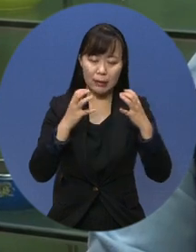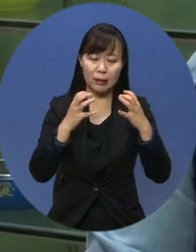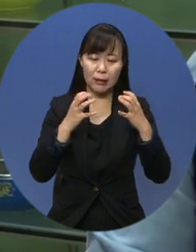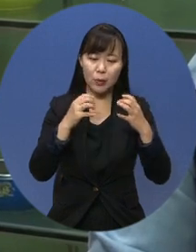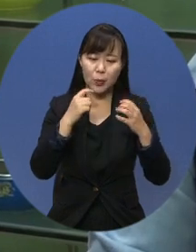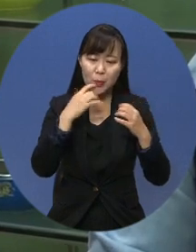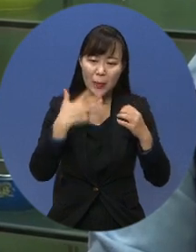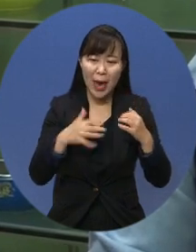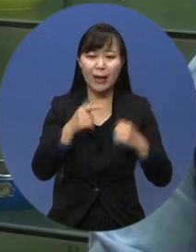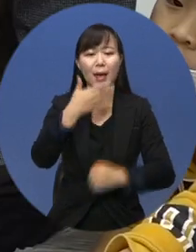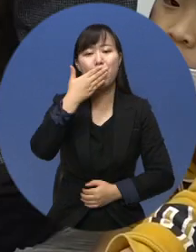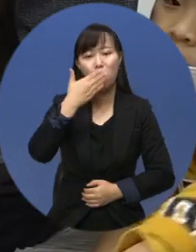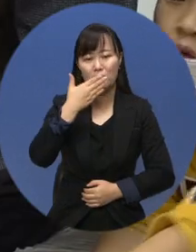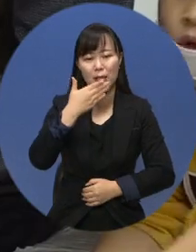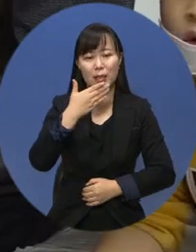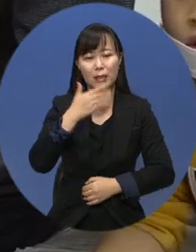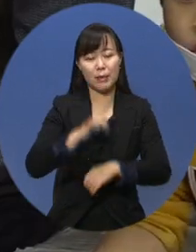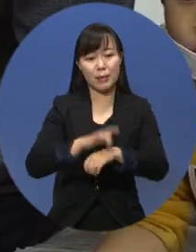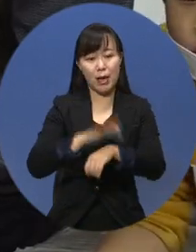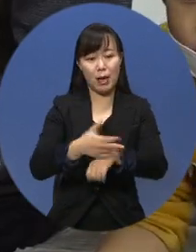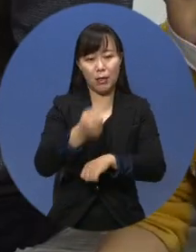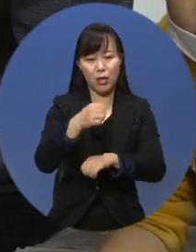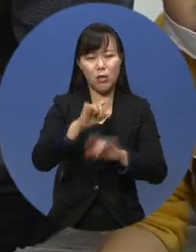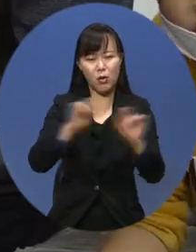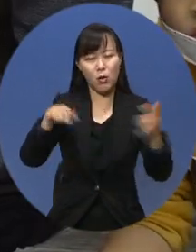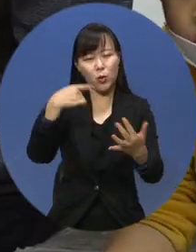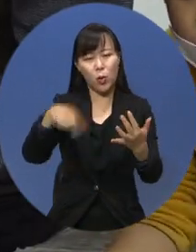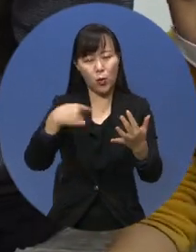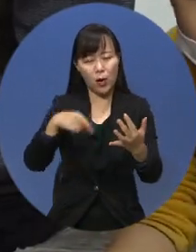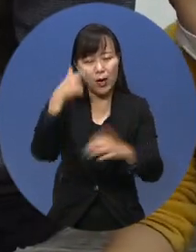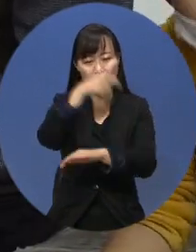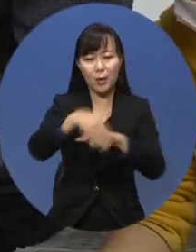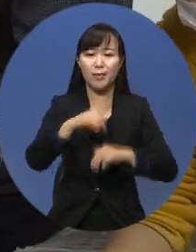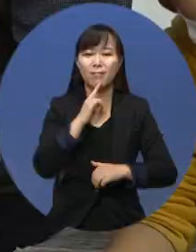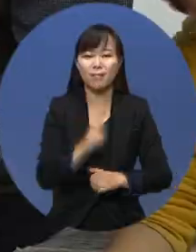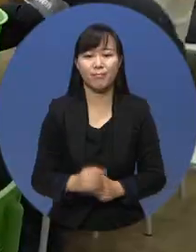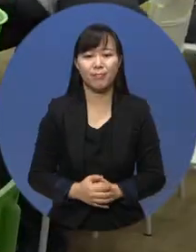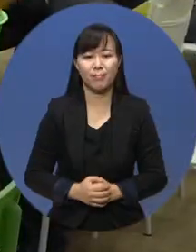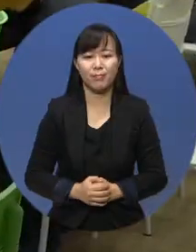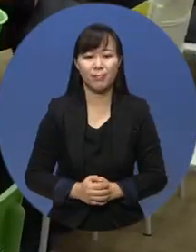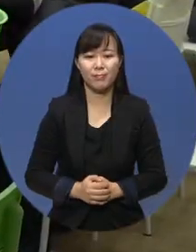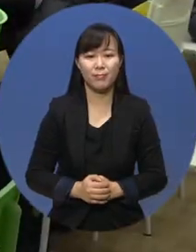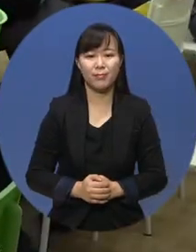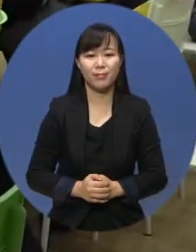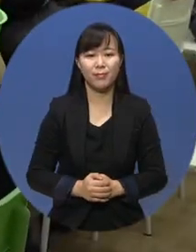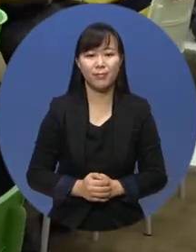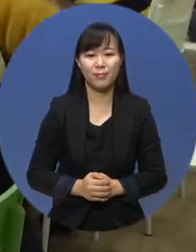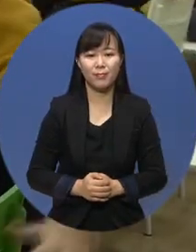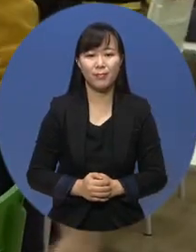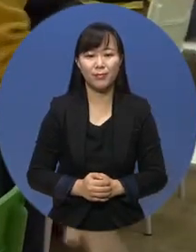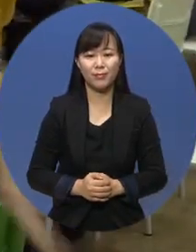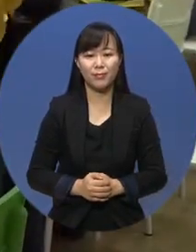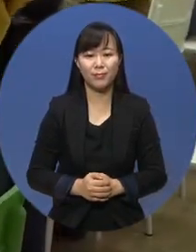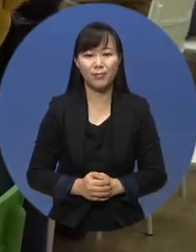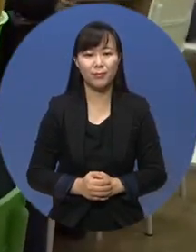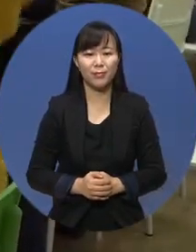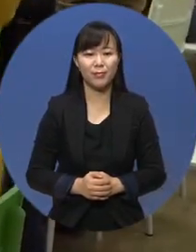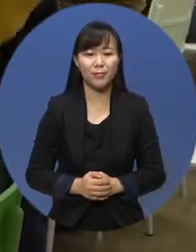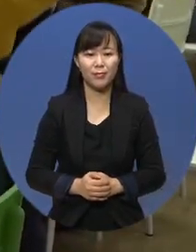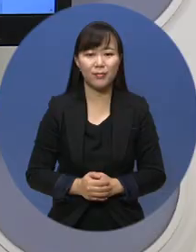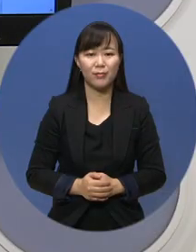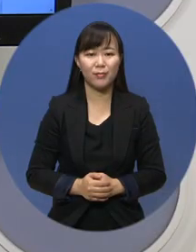습관을 형성할 수 있도록 다양한 교육을 실시해 나가겠다라고 말했습니다. 복지TV 뉴스 김민재입니다.